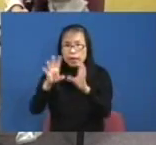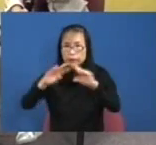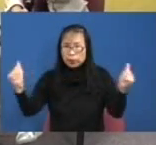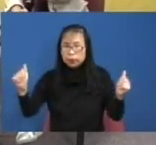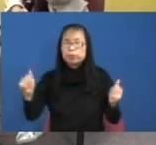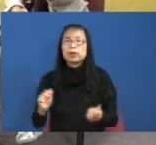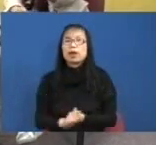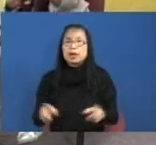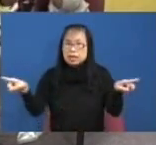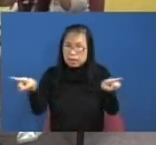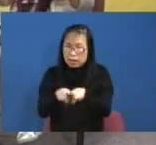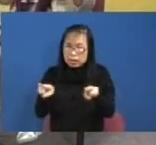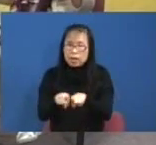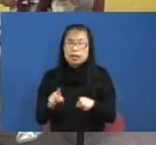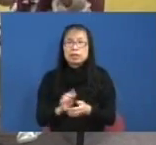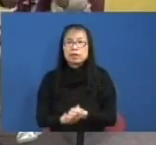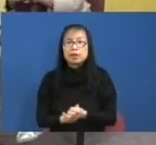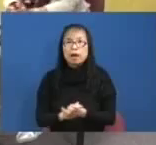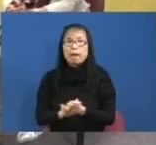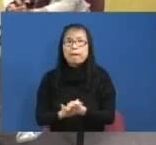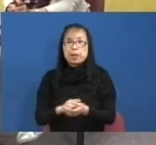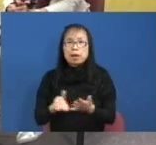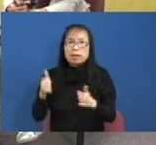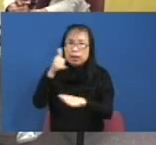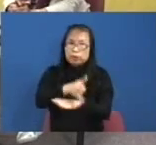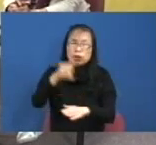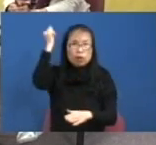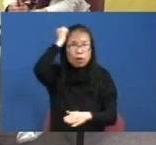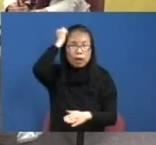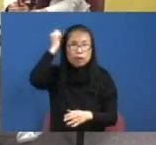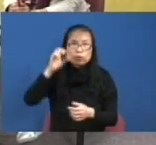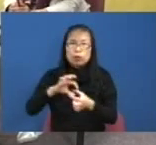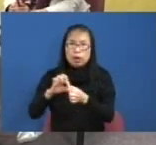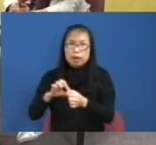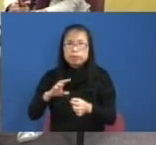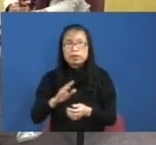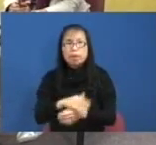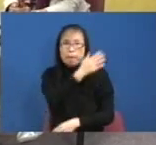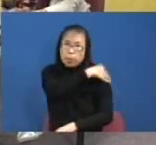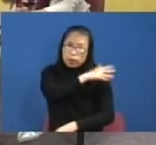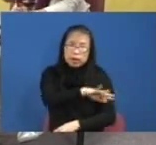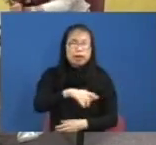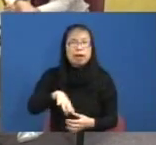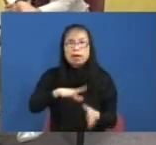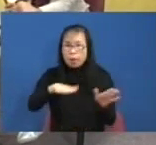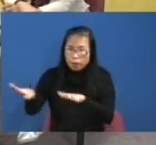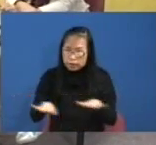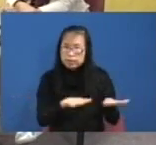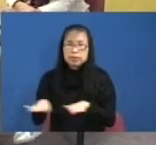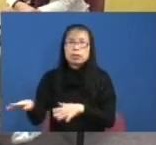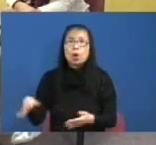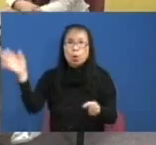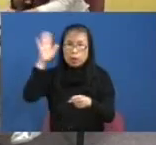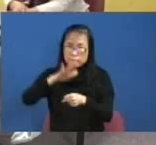和衷共濟一起咧，即係踏過呢個難關。不論是海嘯、風暴，以至今次咧呢、